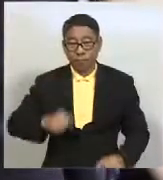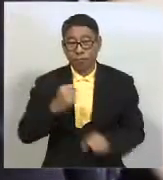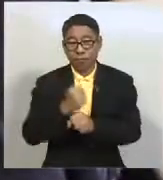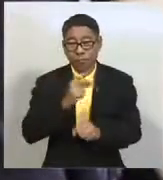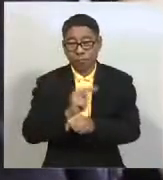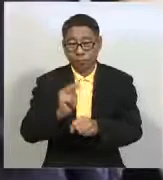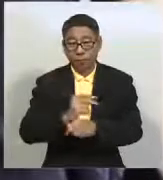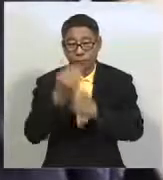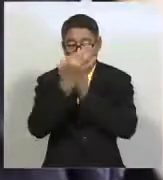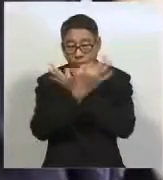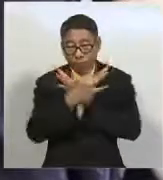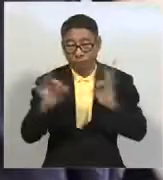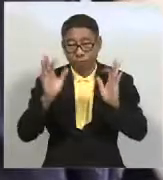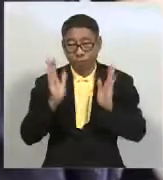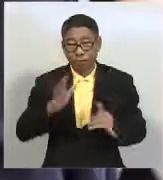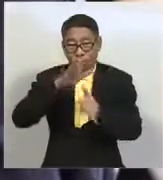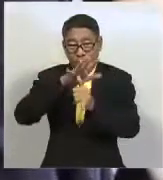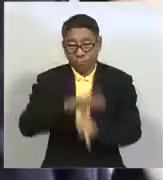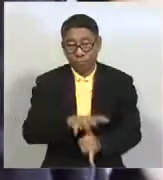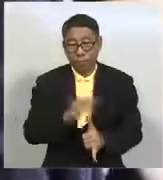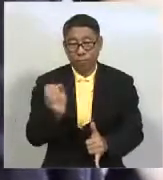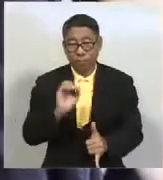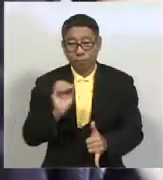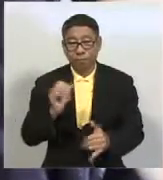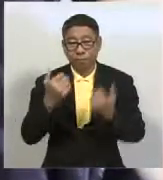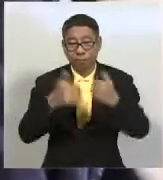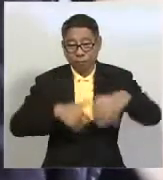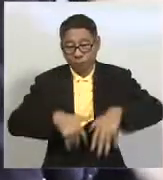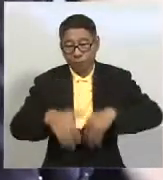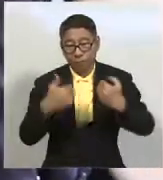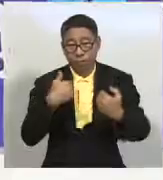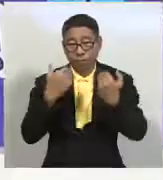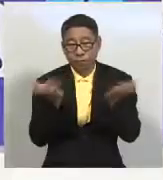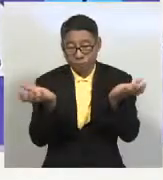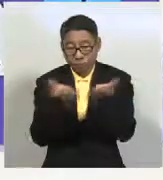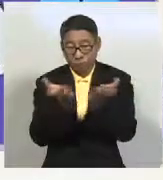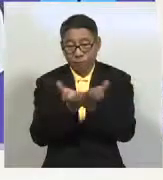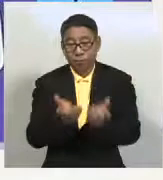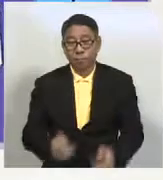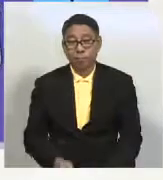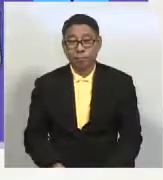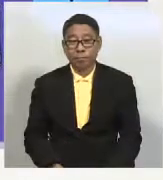ที่ด้วยความอิสระปราศจากการแทรกแซงและประชาชนต้องได้รับความยุติธรรมครับ